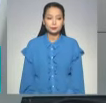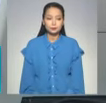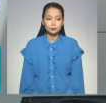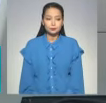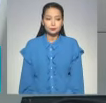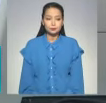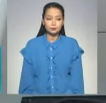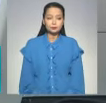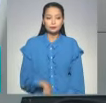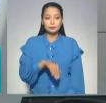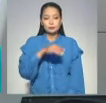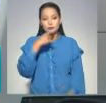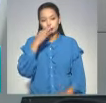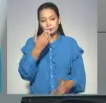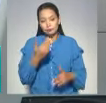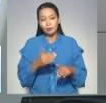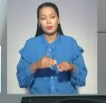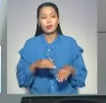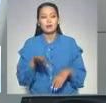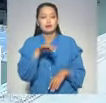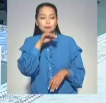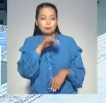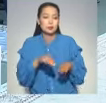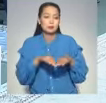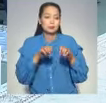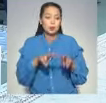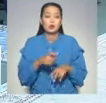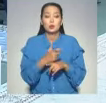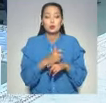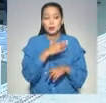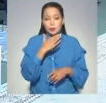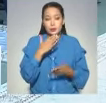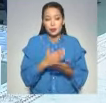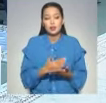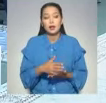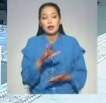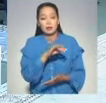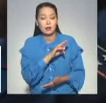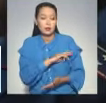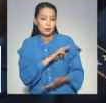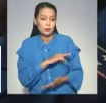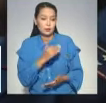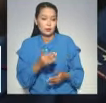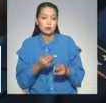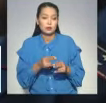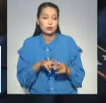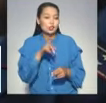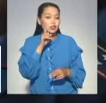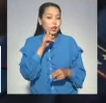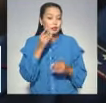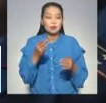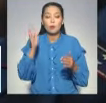кәсіби білікті, антына адал азаматтар көп. Сондай қызметкерлер өзгелерге, әсіресе жастарға үлгі